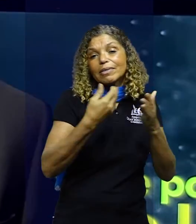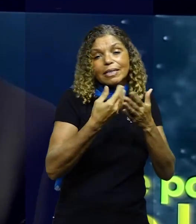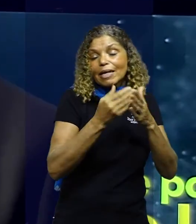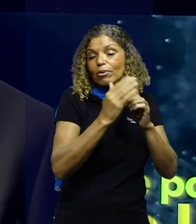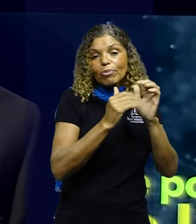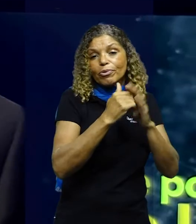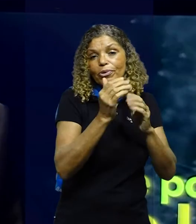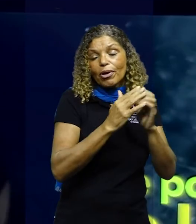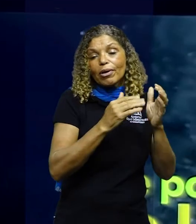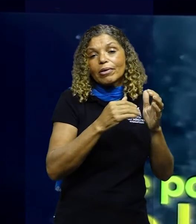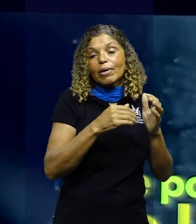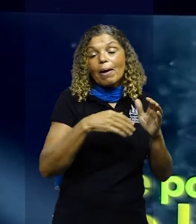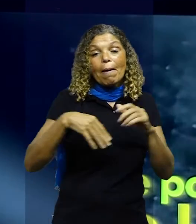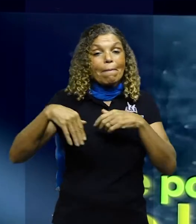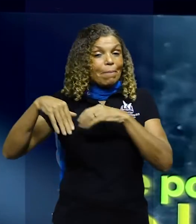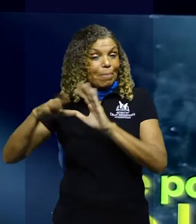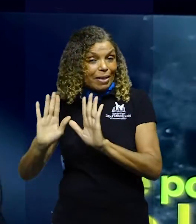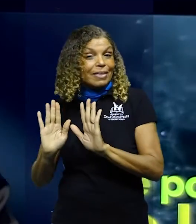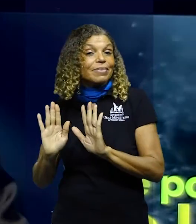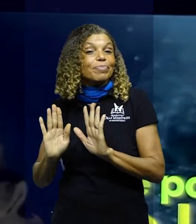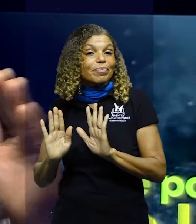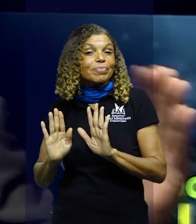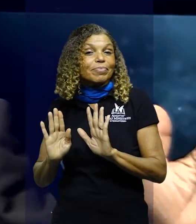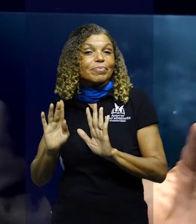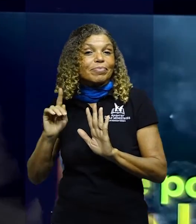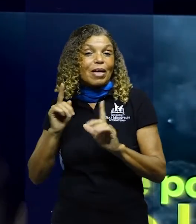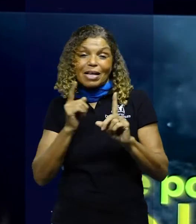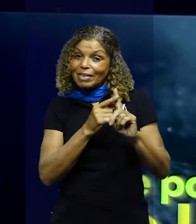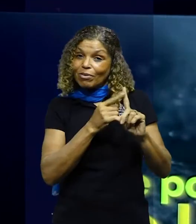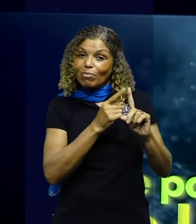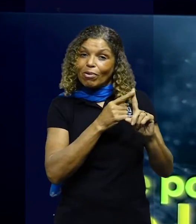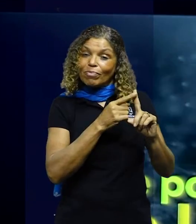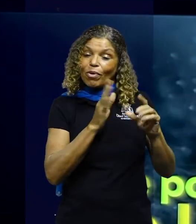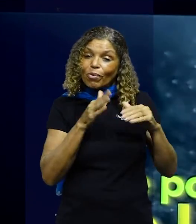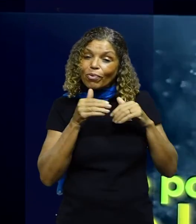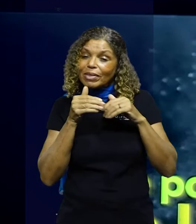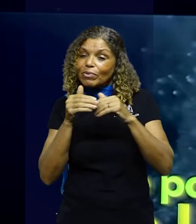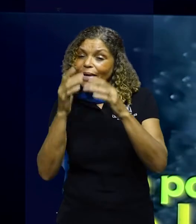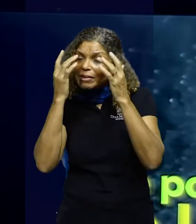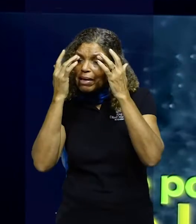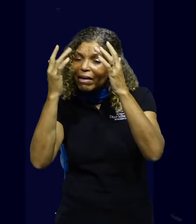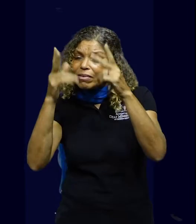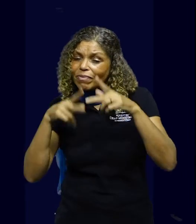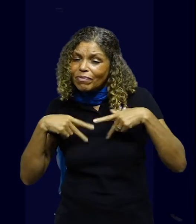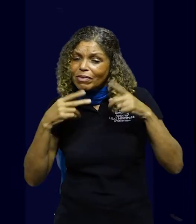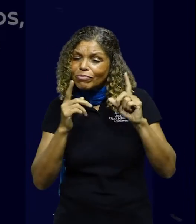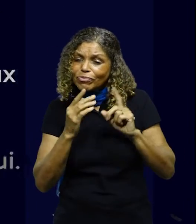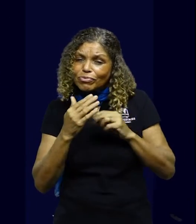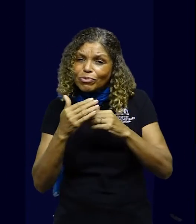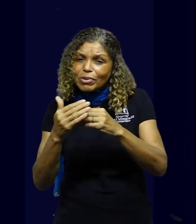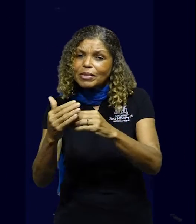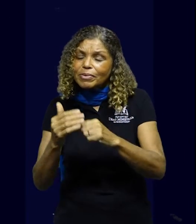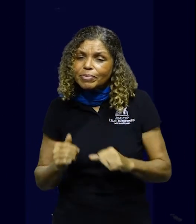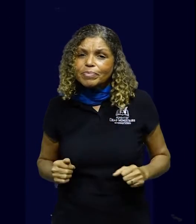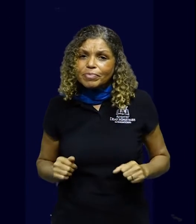finit par dire, maintenant au chapitre 8, il avance dans son expérience de vie. Et il dit au chapitre 8, «